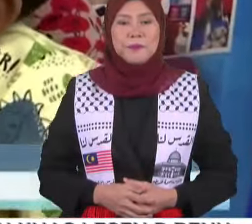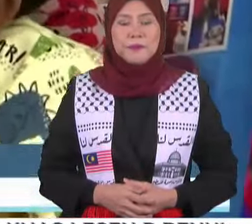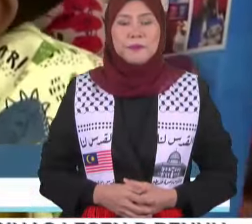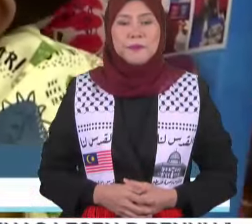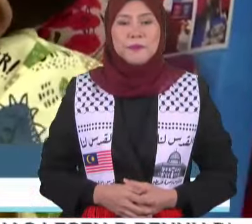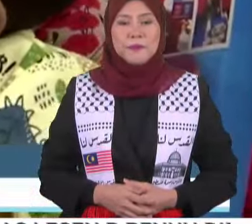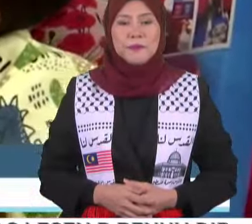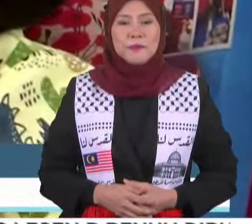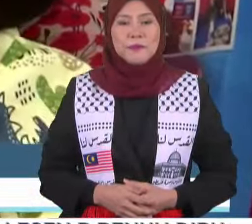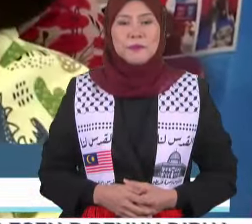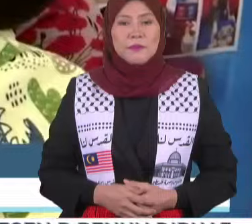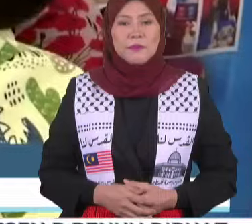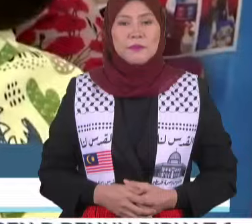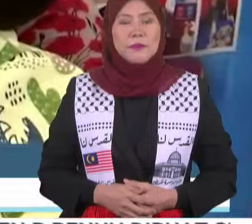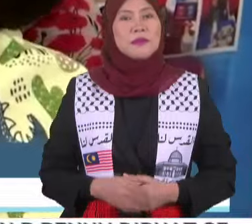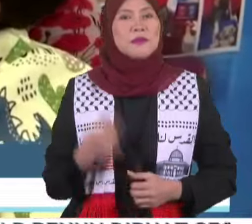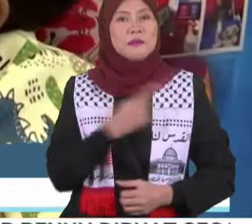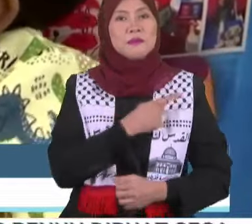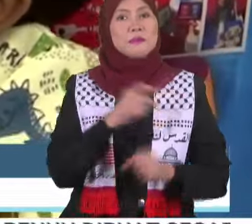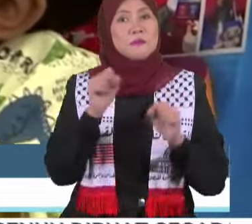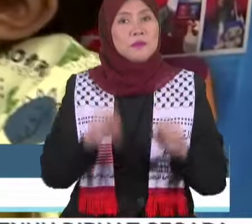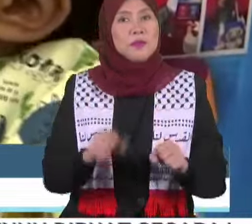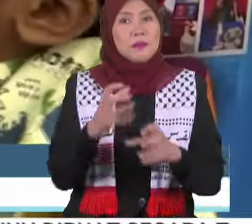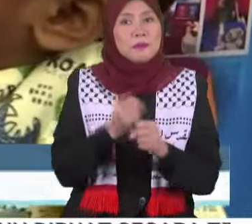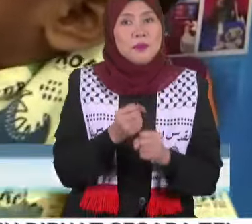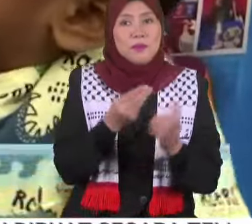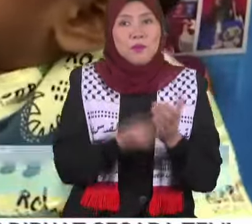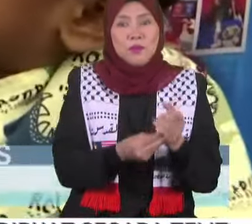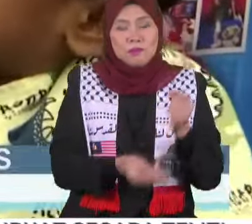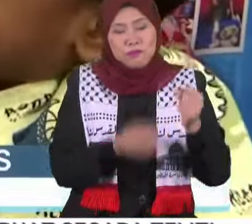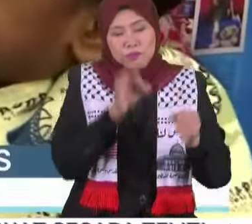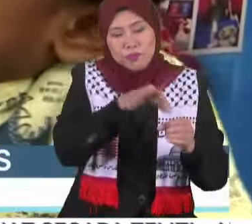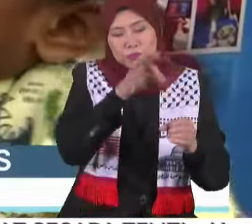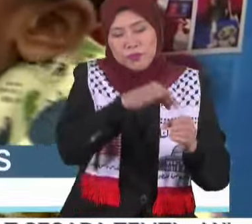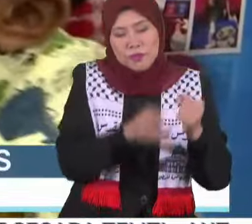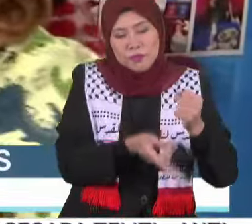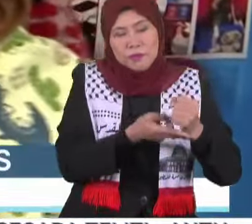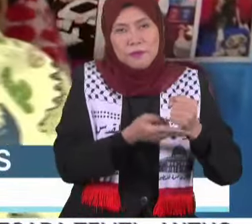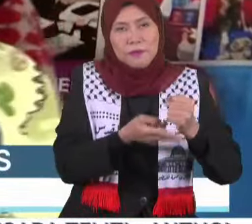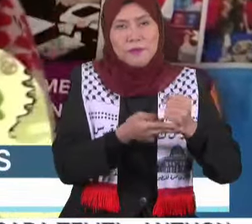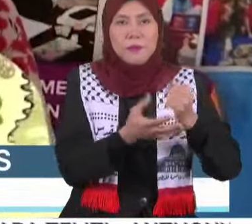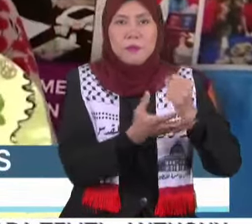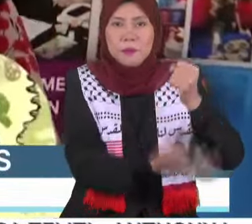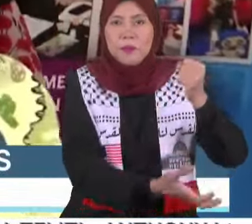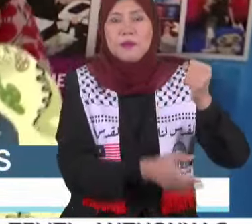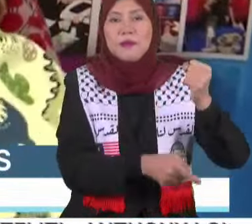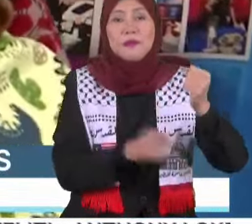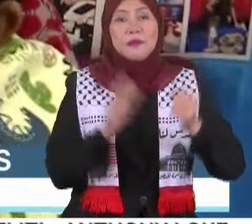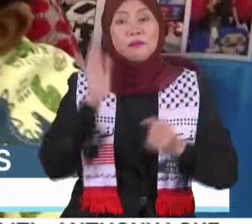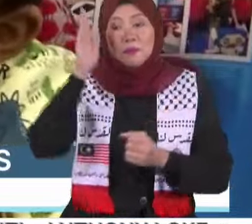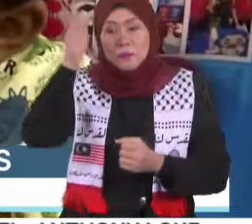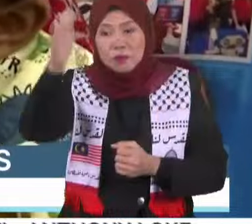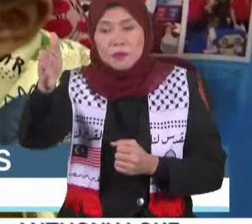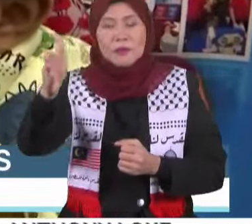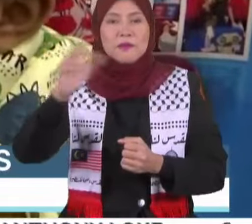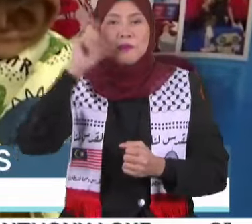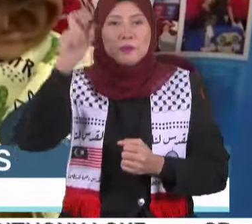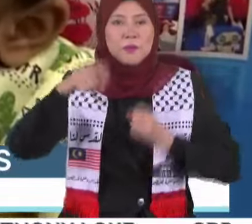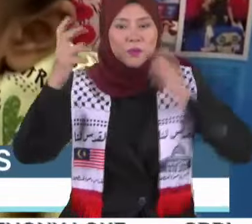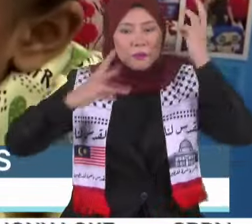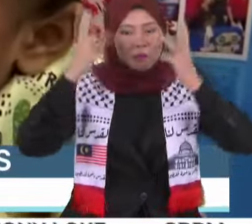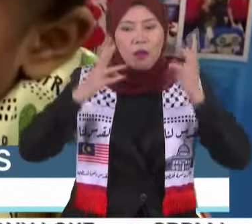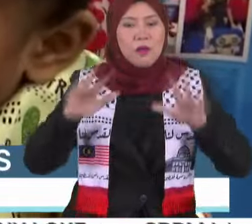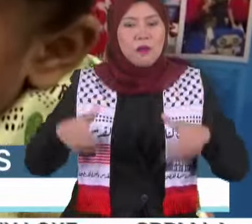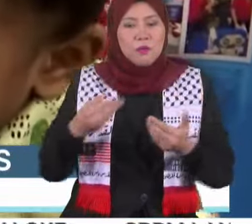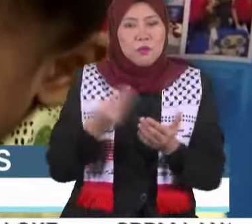Macam ni kita boleh dapat like savings in the early age lah, so that in the future kita tak payah bimbang macam mana kita